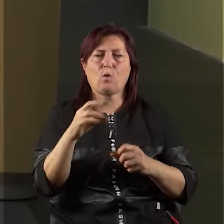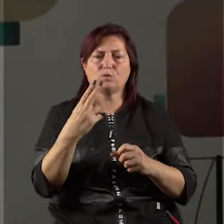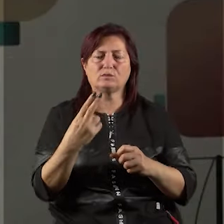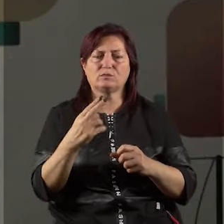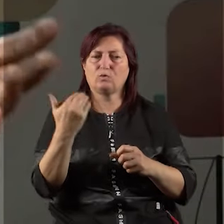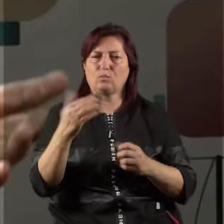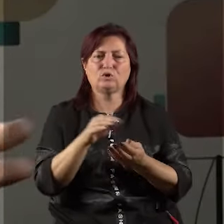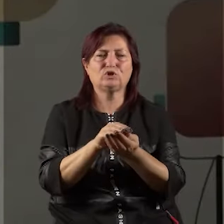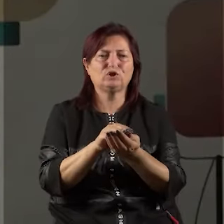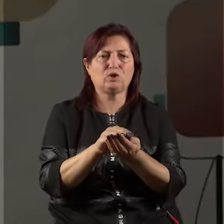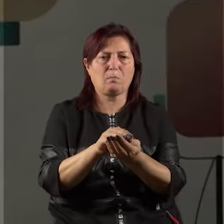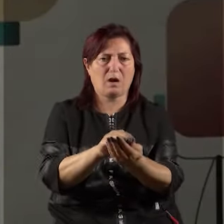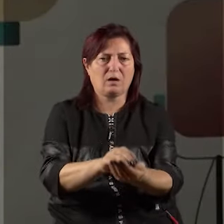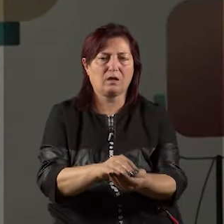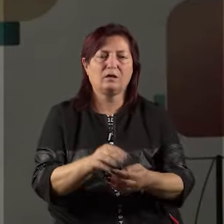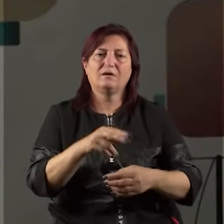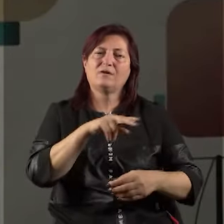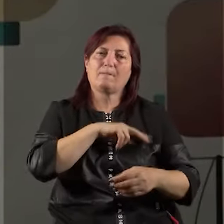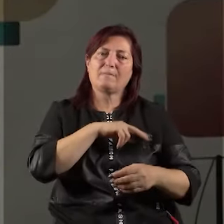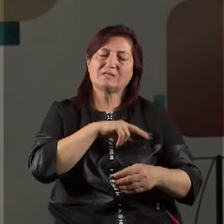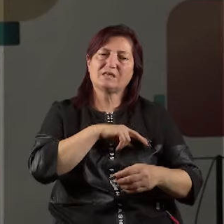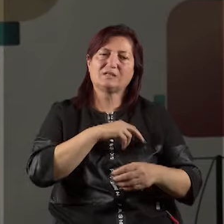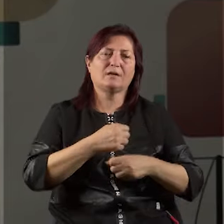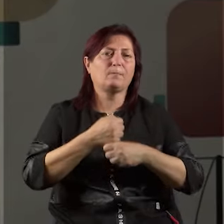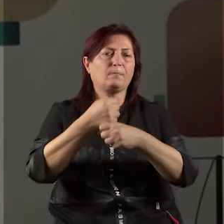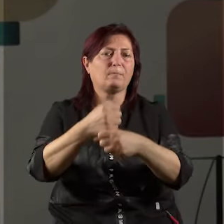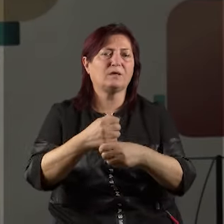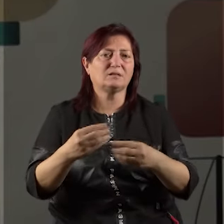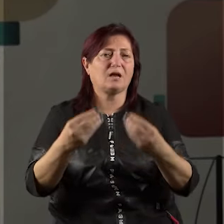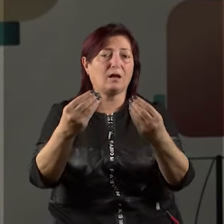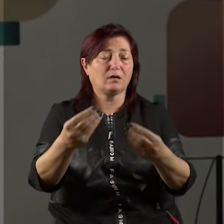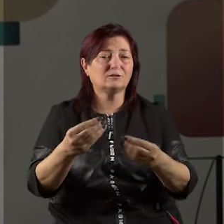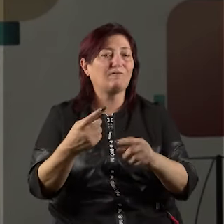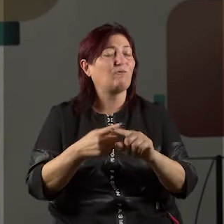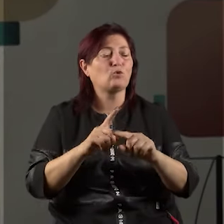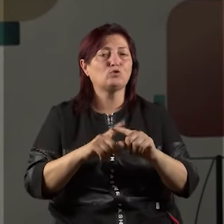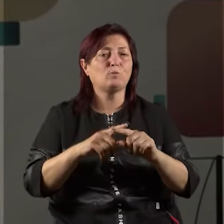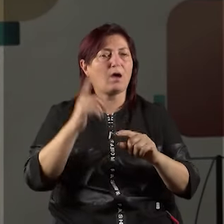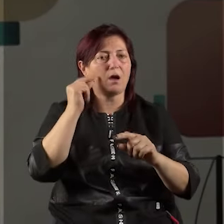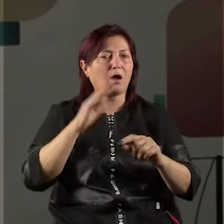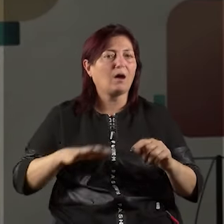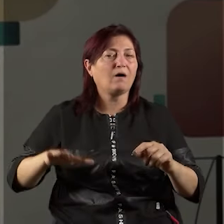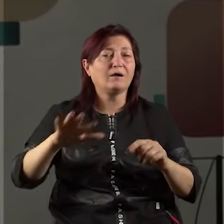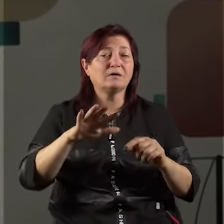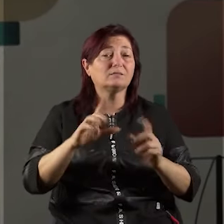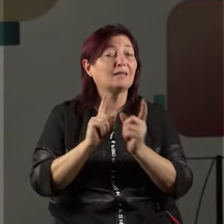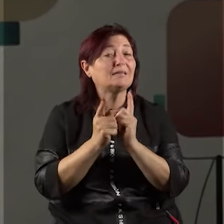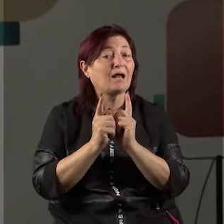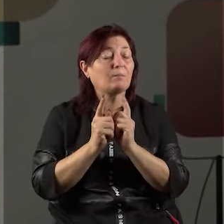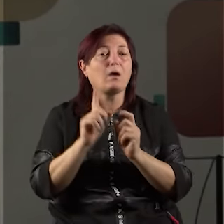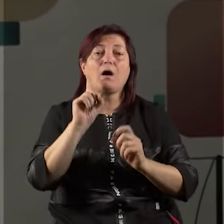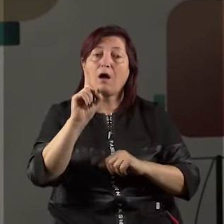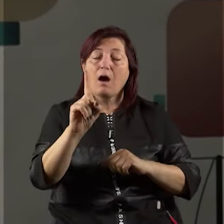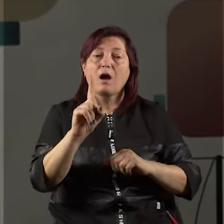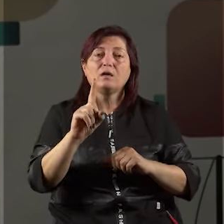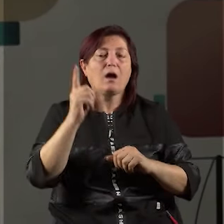և նաև մրցանակների հանձնում ոչ միայն Հայաստանի թարգմանիչներին, այլև հայերենից թարգմանող այլ